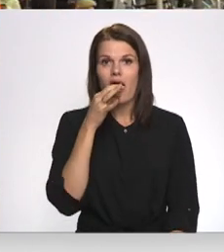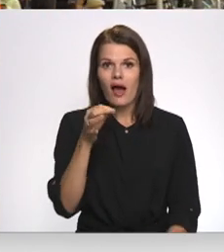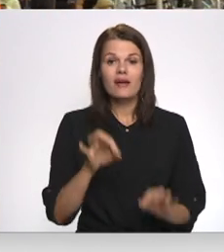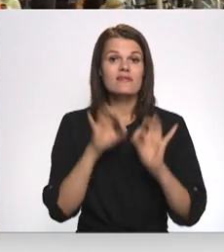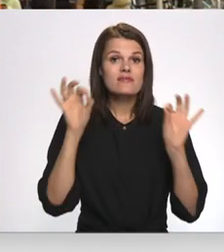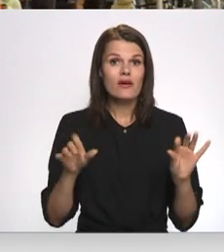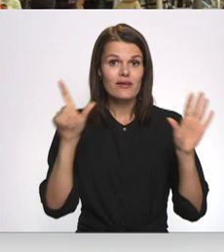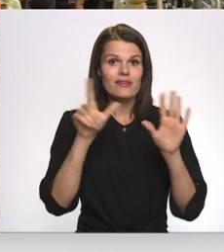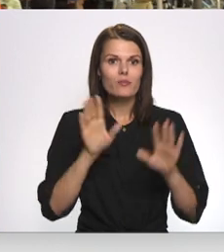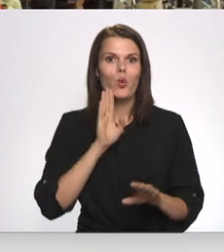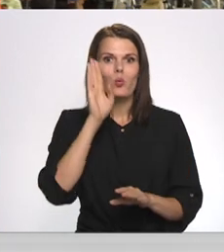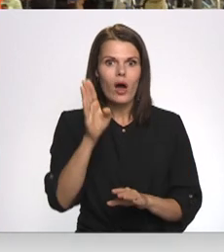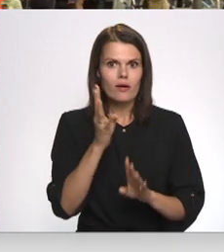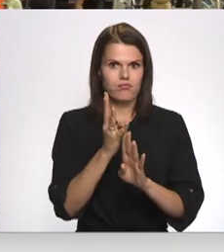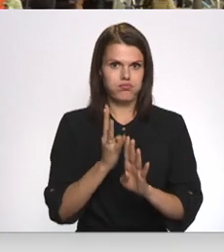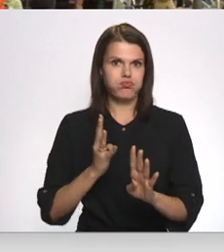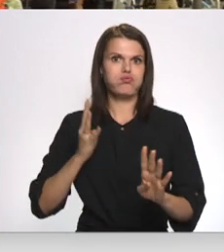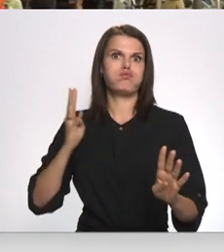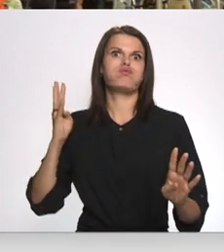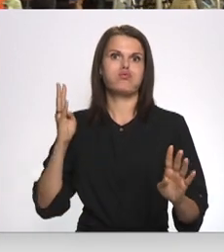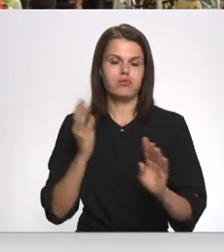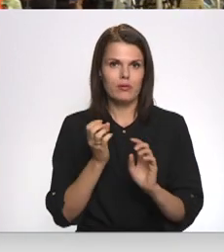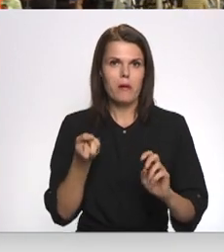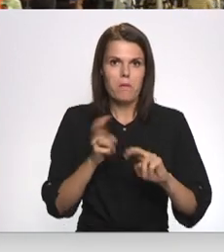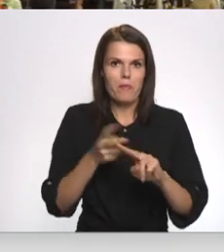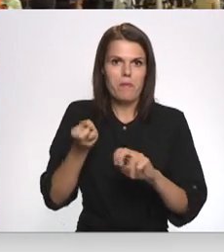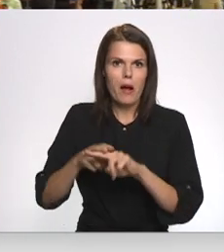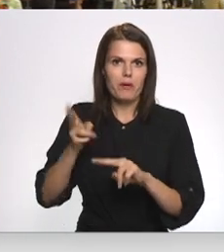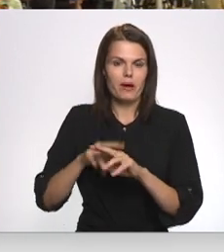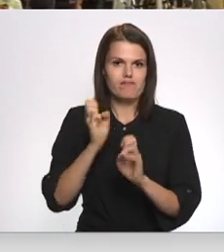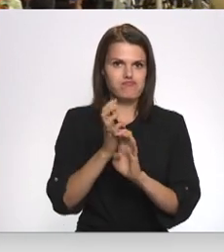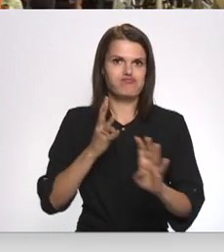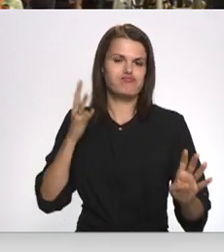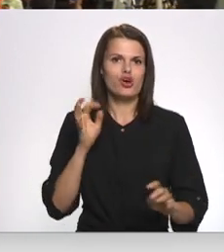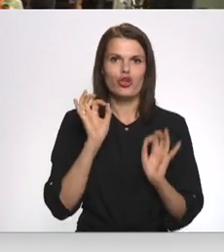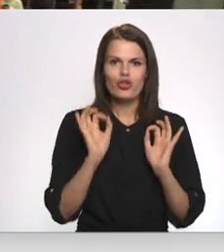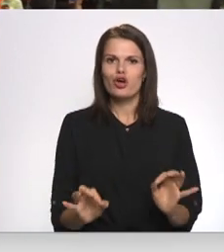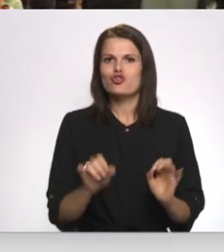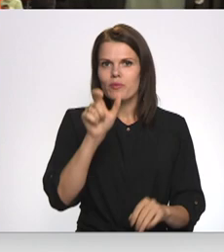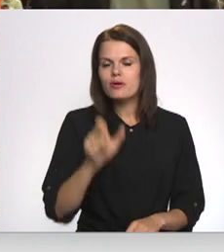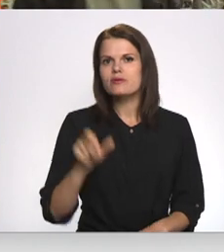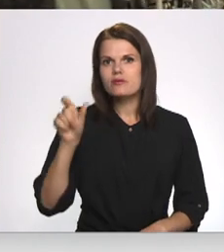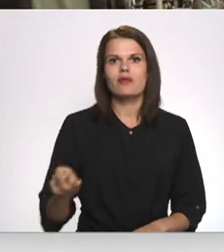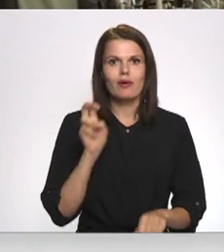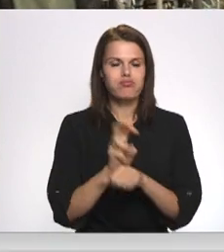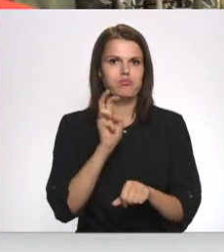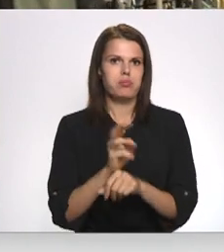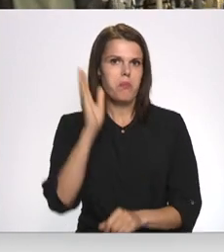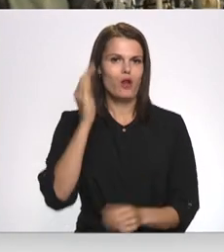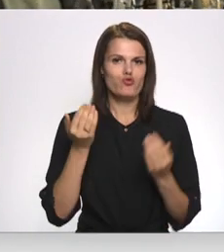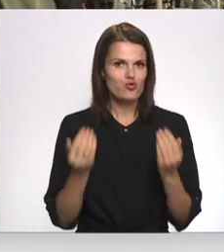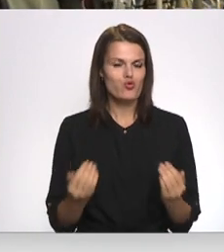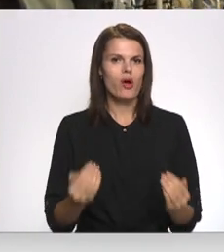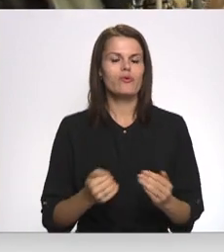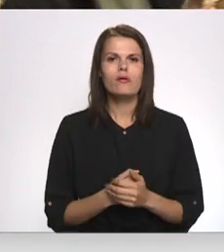7:00 rītā, rinda ir, kā viņa sāk augt, tā viņa šobrīd ir tiešām liela un cilvēki iet un balso šodien. Bet